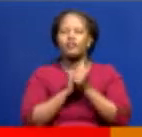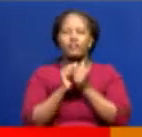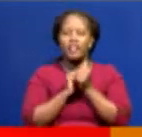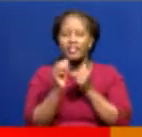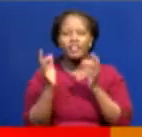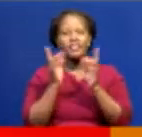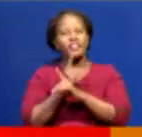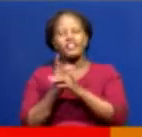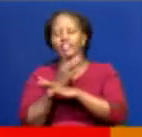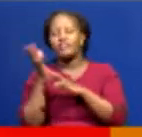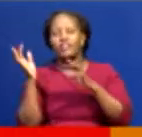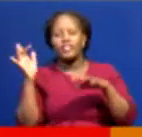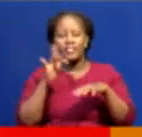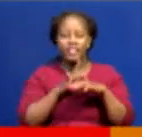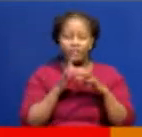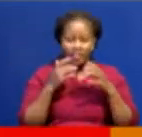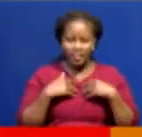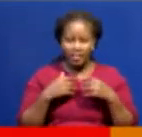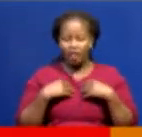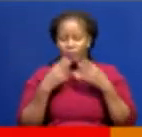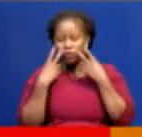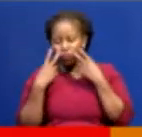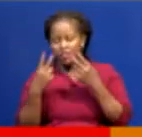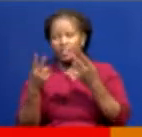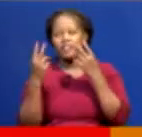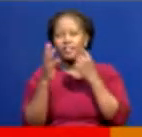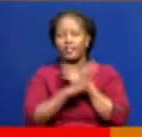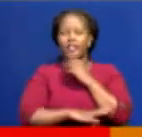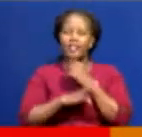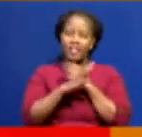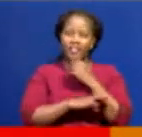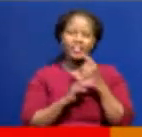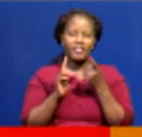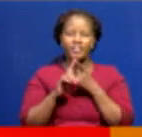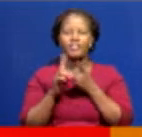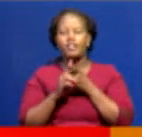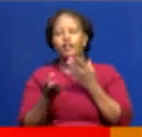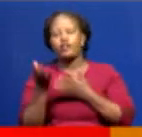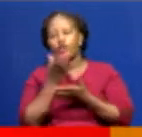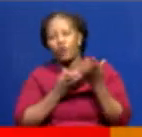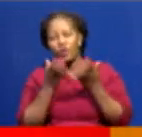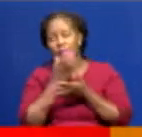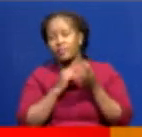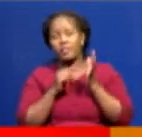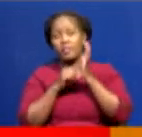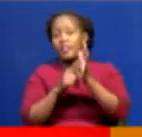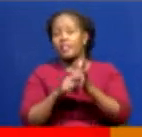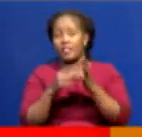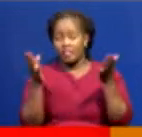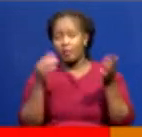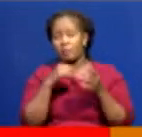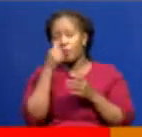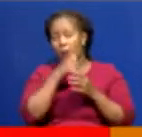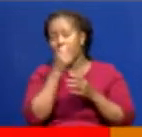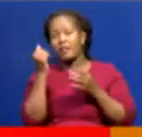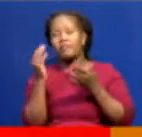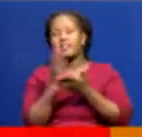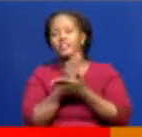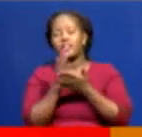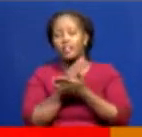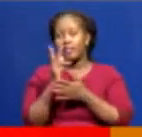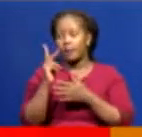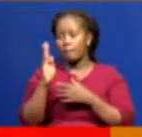kadha zimeshuhudiwa humu nchini kutokana na maandamano hayo, athari za kiuchumi. Kwa mfano, muungano wa sekta ya kibinafsi humu nchini